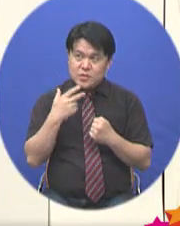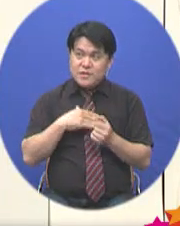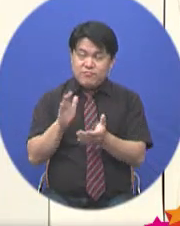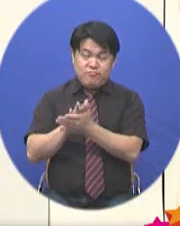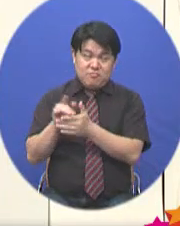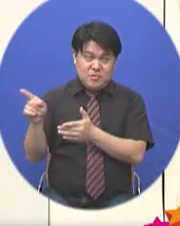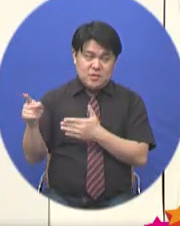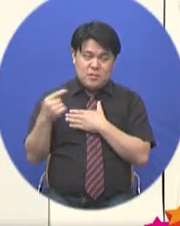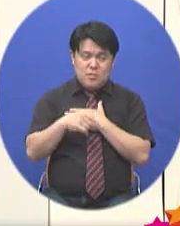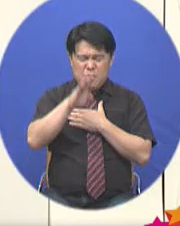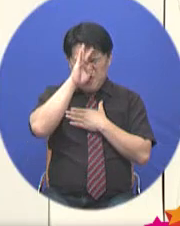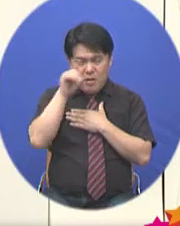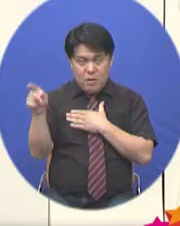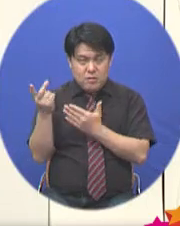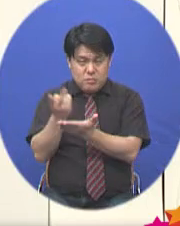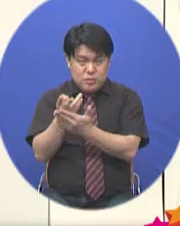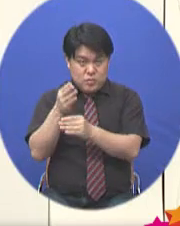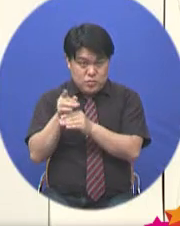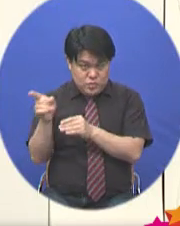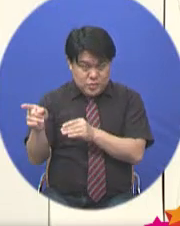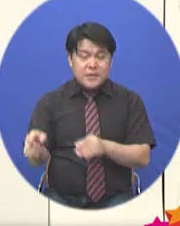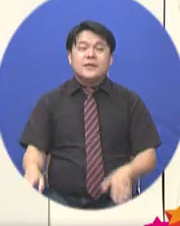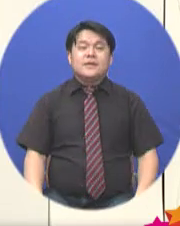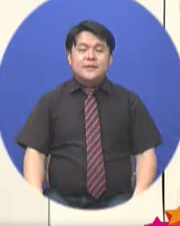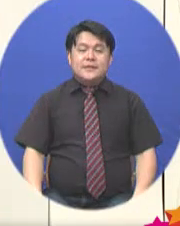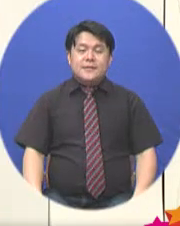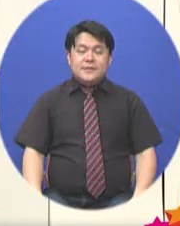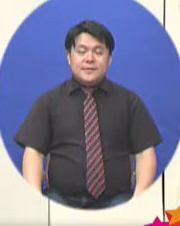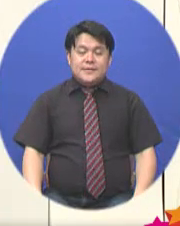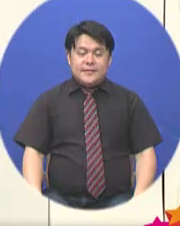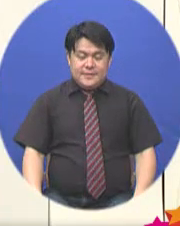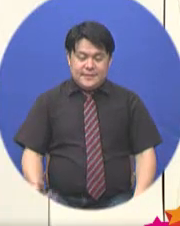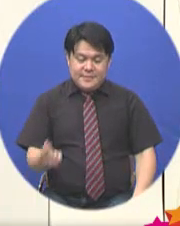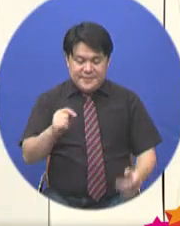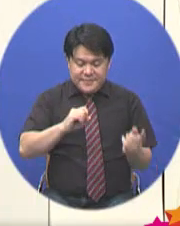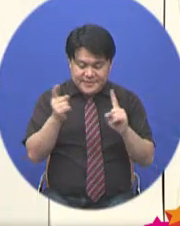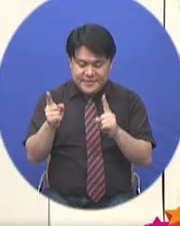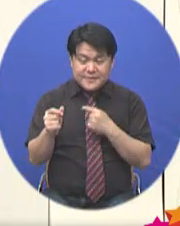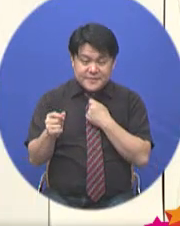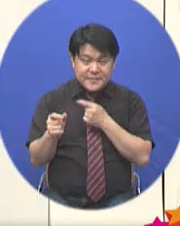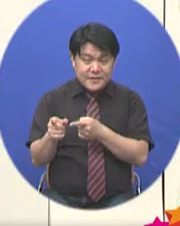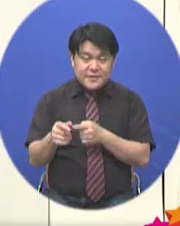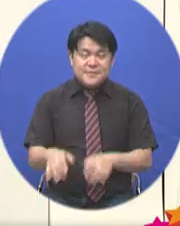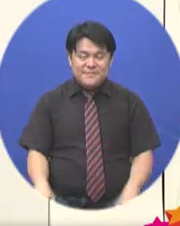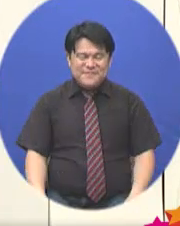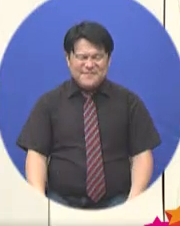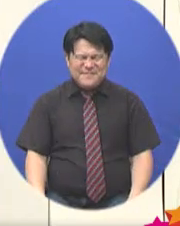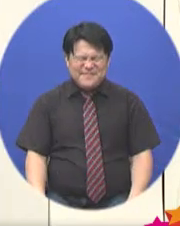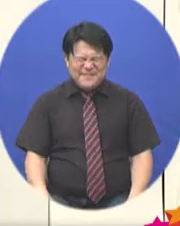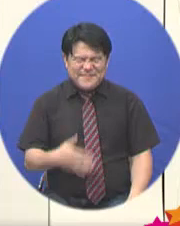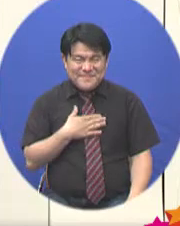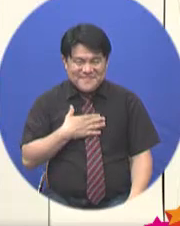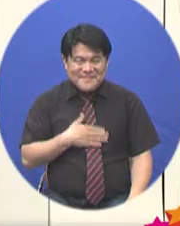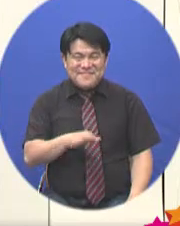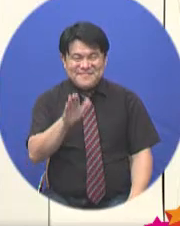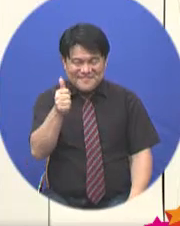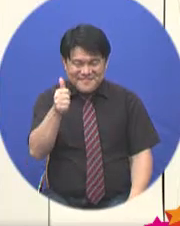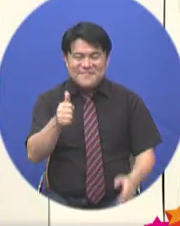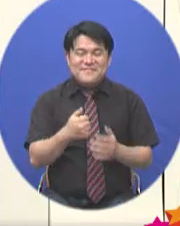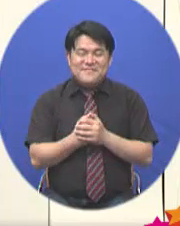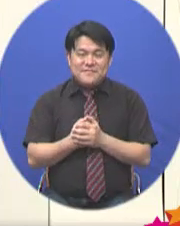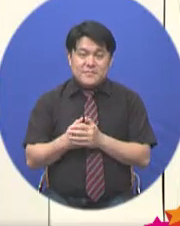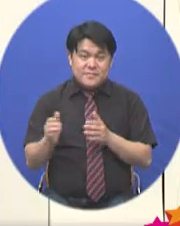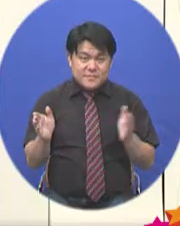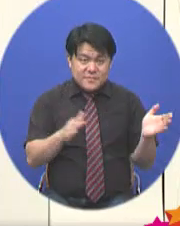친구가 몸이 좀 안 좋아서 입원해 있는 친구가 있어요. 네. 빨리 완쾌하길 바랄게요. 네, 좋습니다.